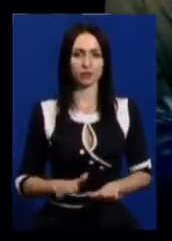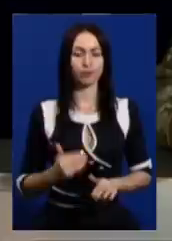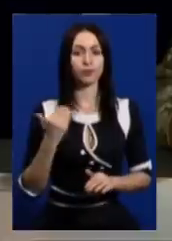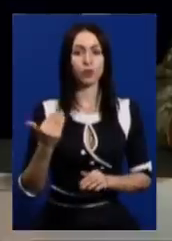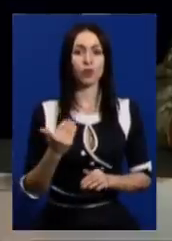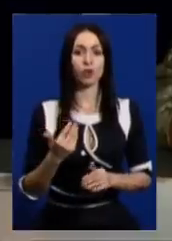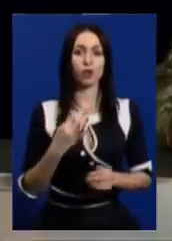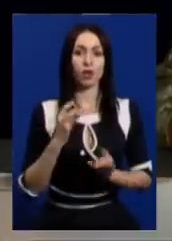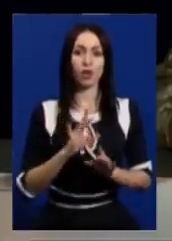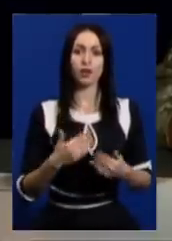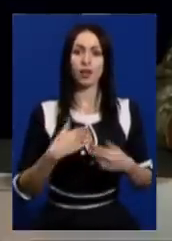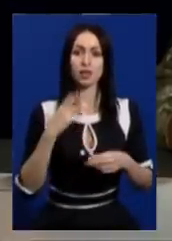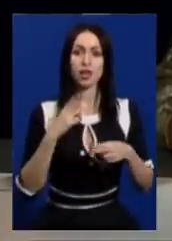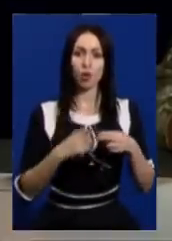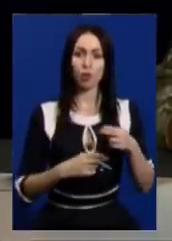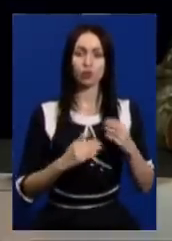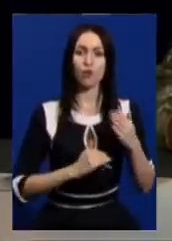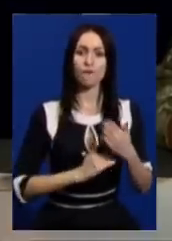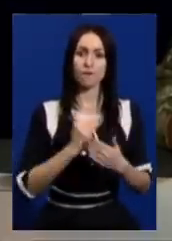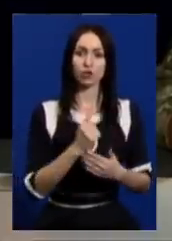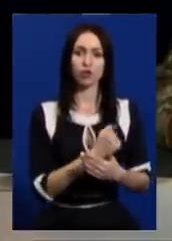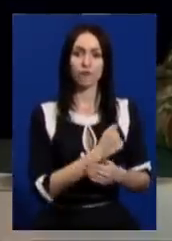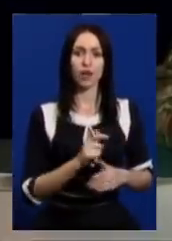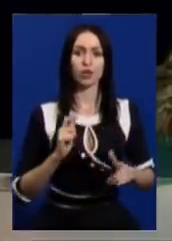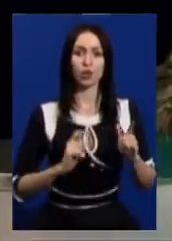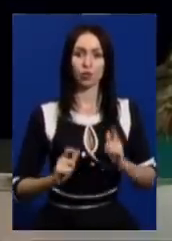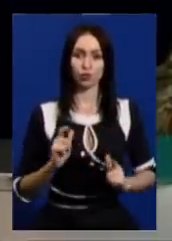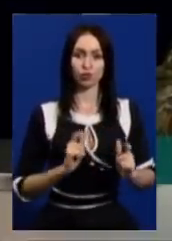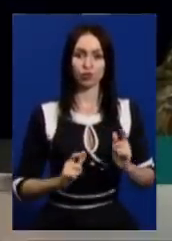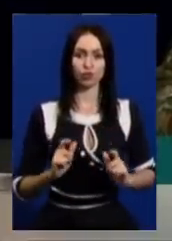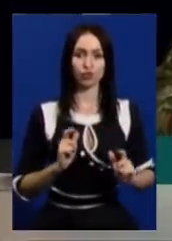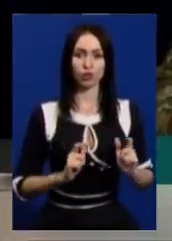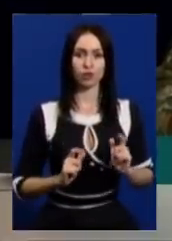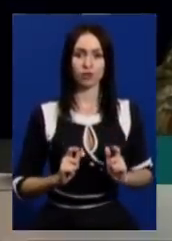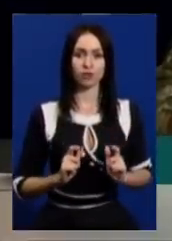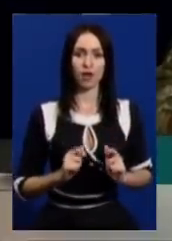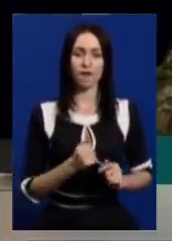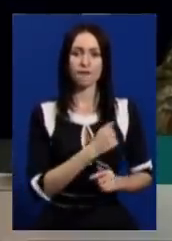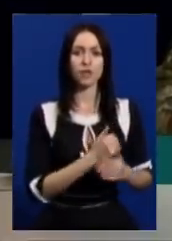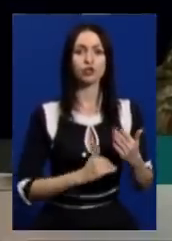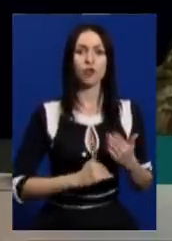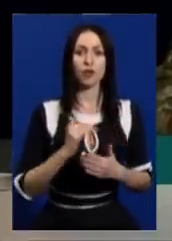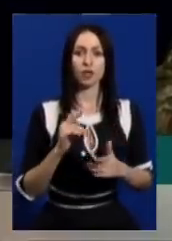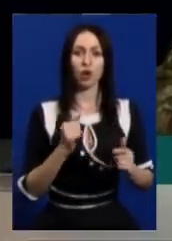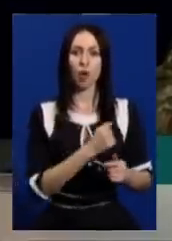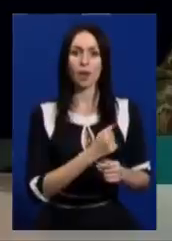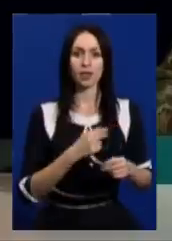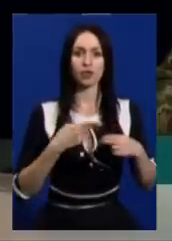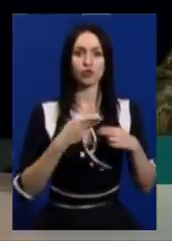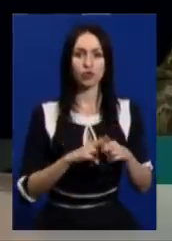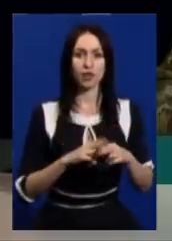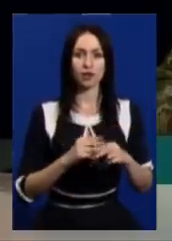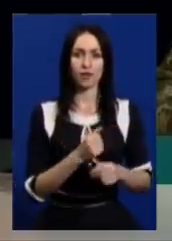закінчив Вище воєнне училище, Вища воєнна команда інженерного училища ракетних військ